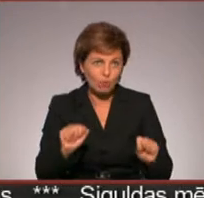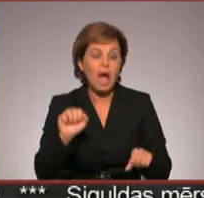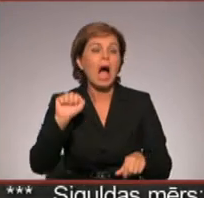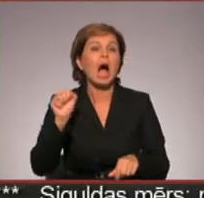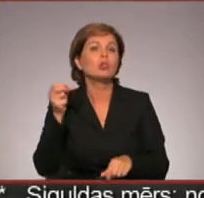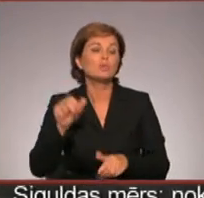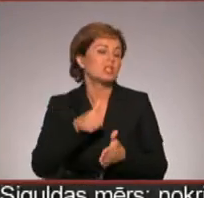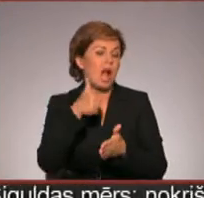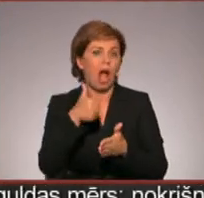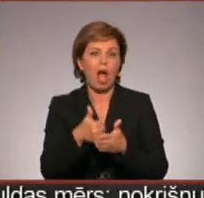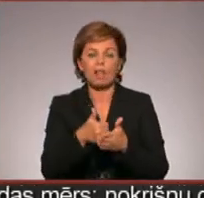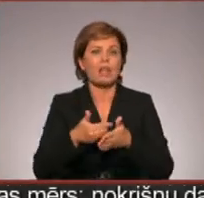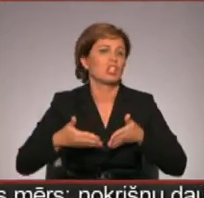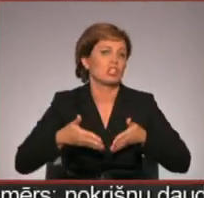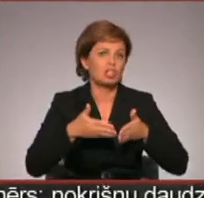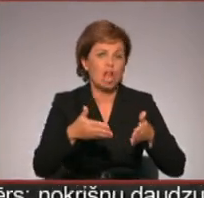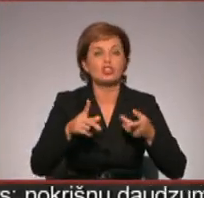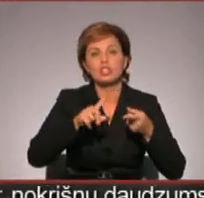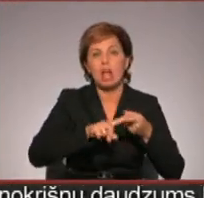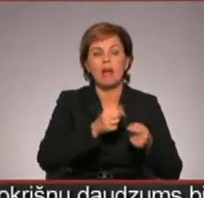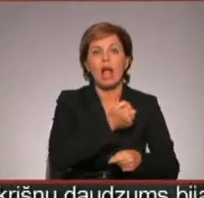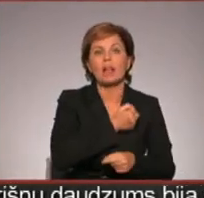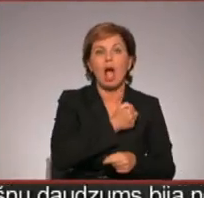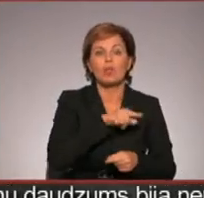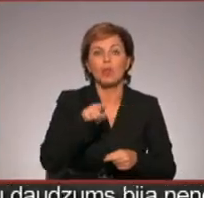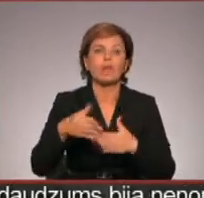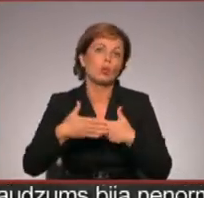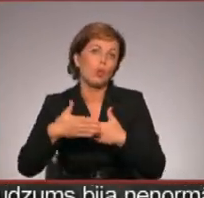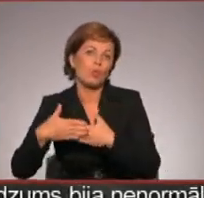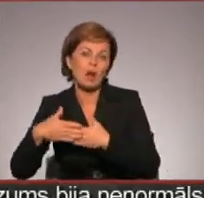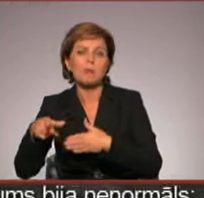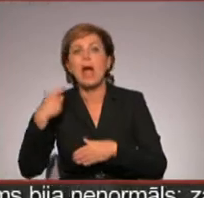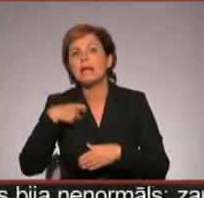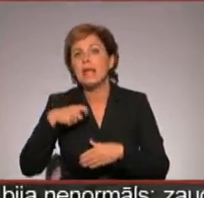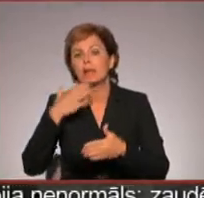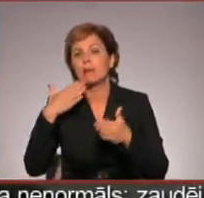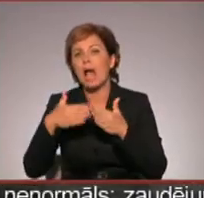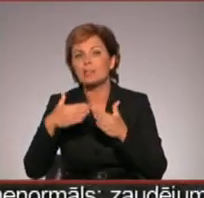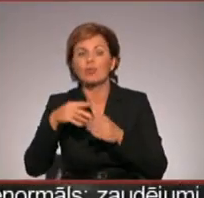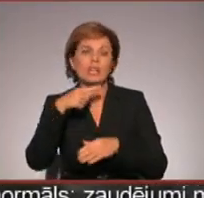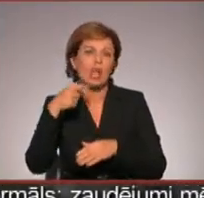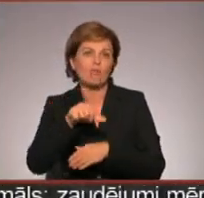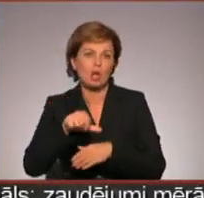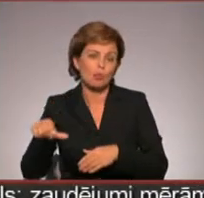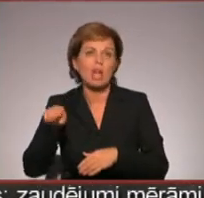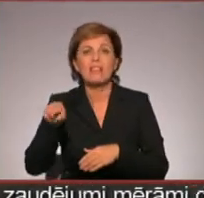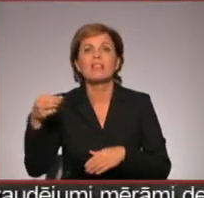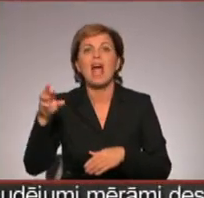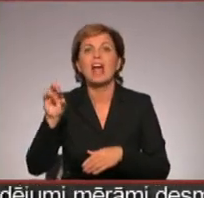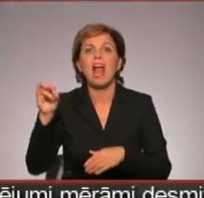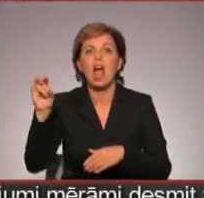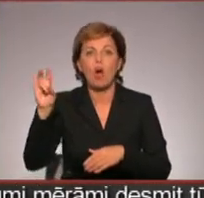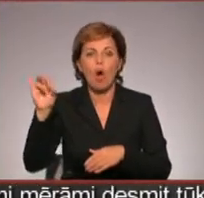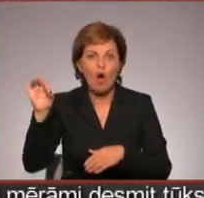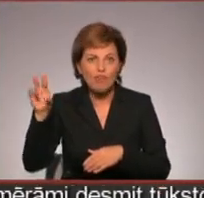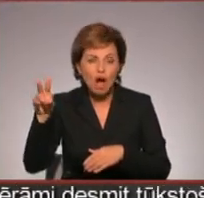A12 ir valsts galvenais autoceļš, kas savieno divas no Latgales lielākajām pilsētām – Jēkabpili un Rēzekni ar Krievijas robežu Terehovu. Tāpēc transporta